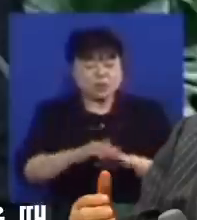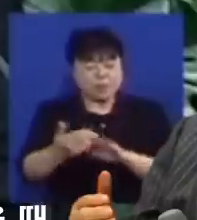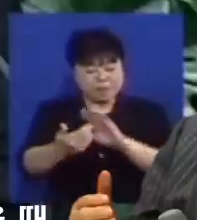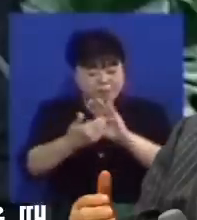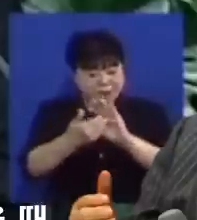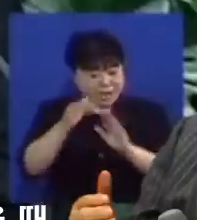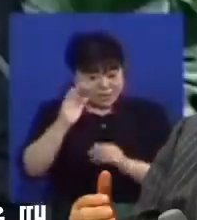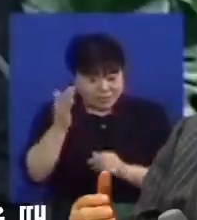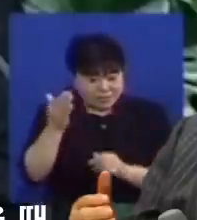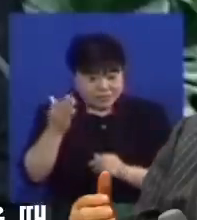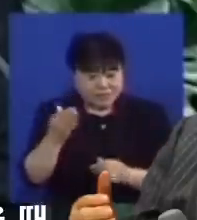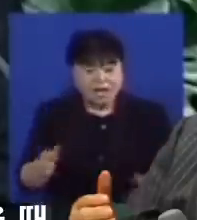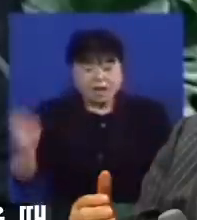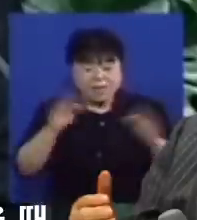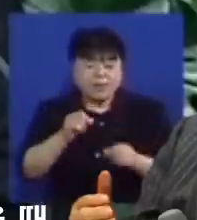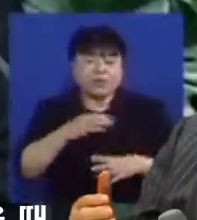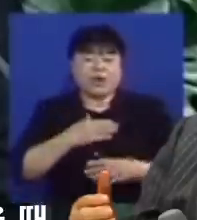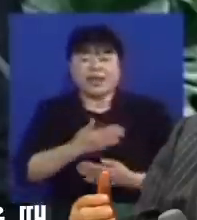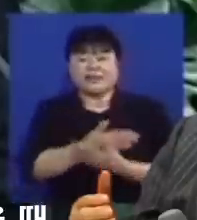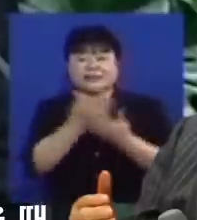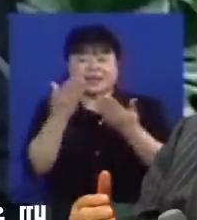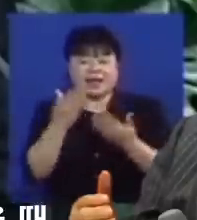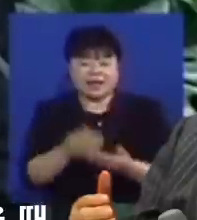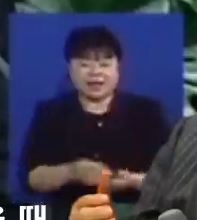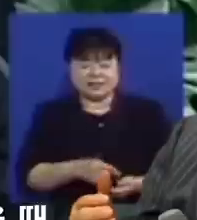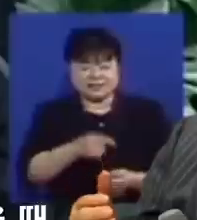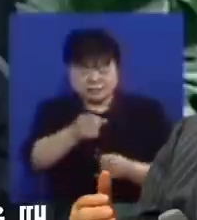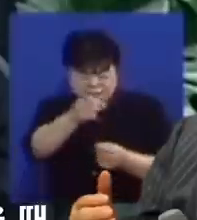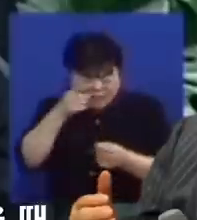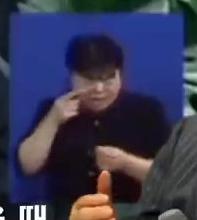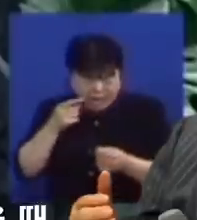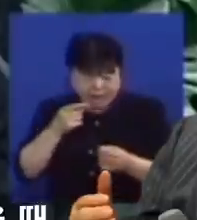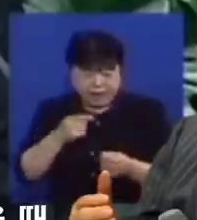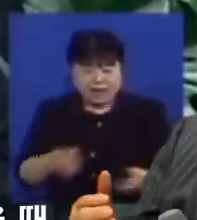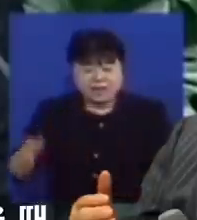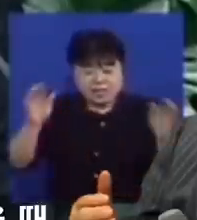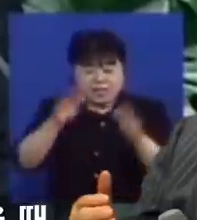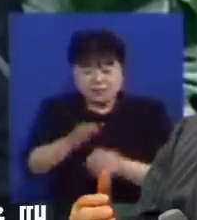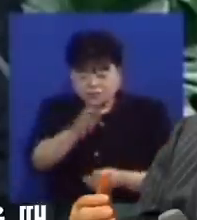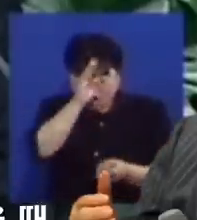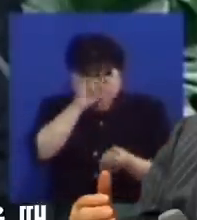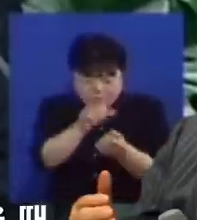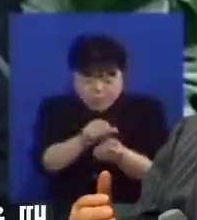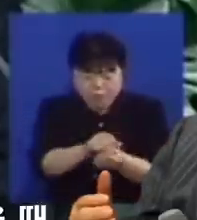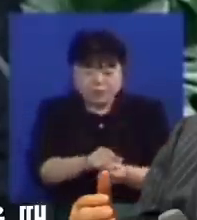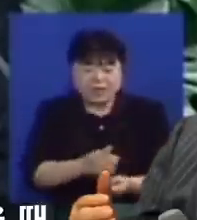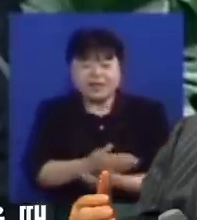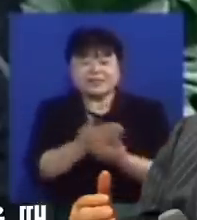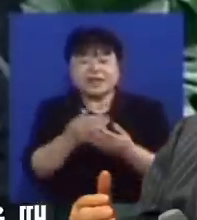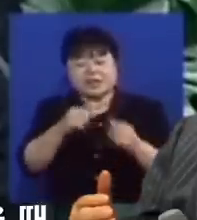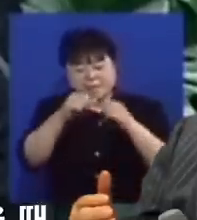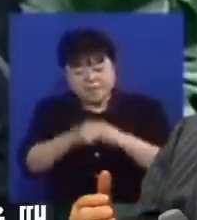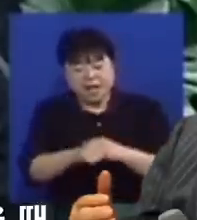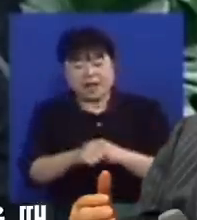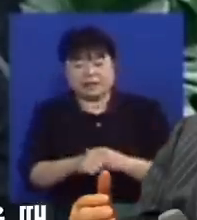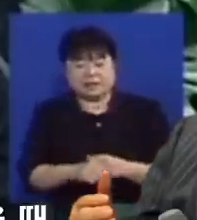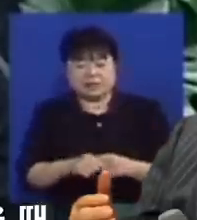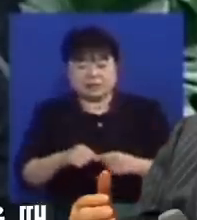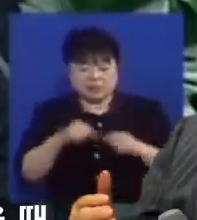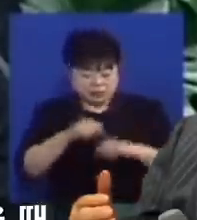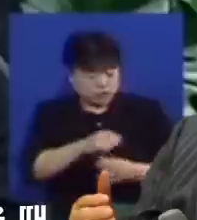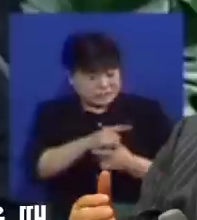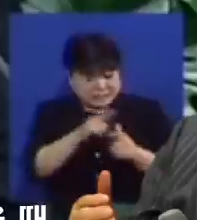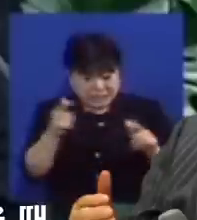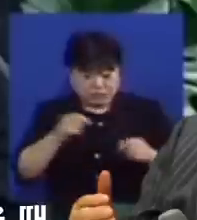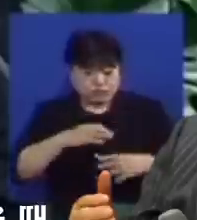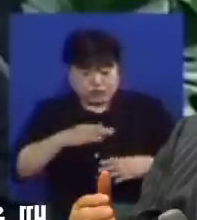되나니 너는 밤의 놀램과 낮에 흐르는 살과 흑암 중에 행하는 연병과 백주의 황폐케 하는 파멸을 두려워하지